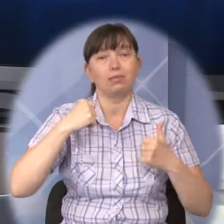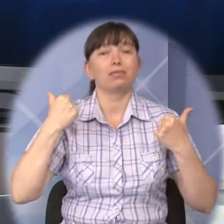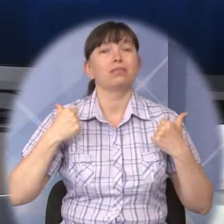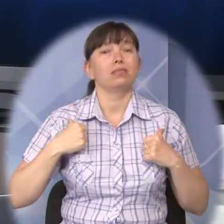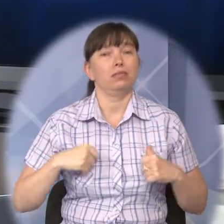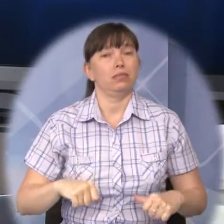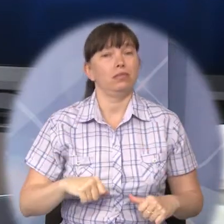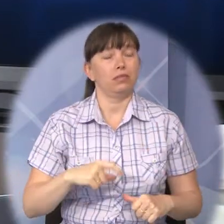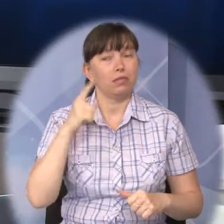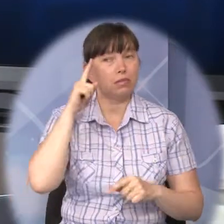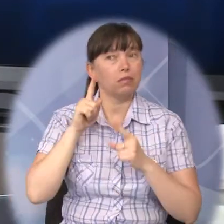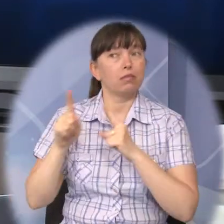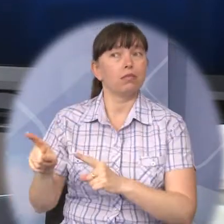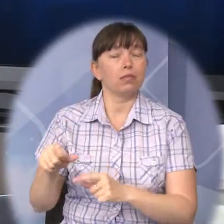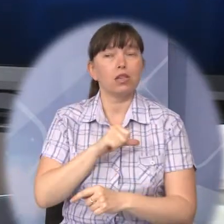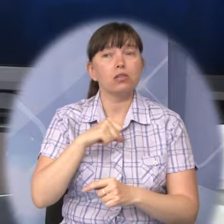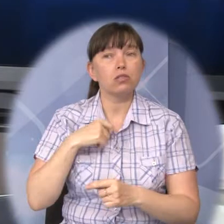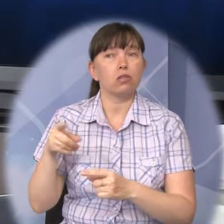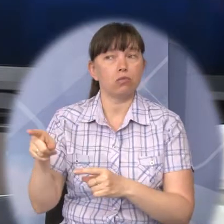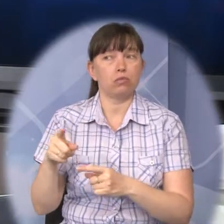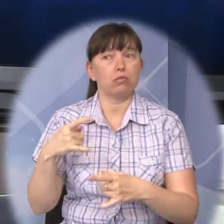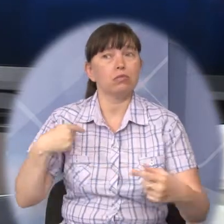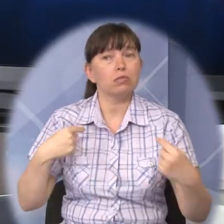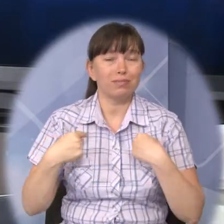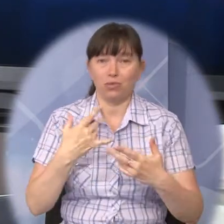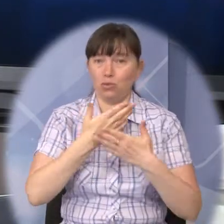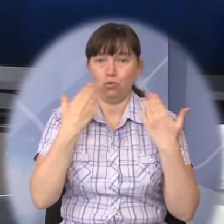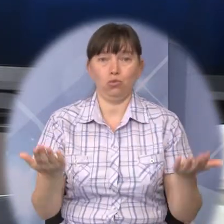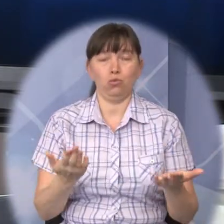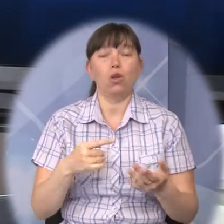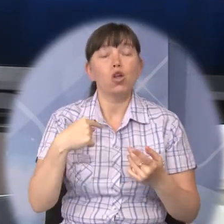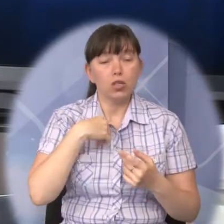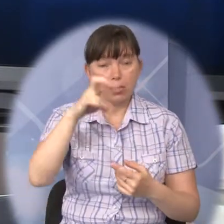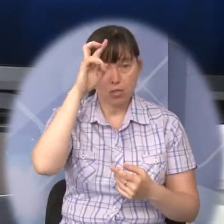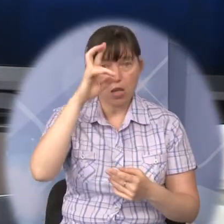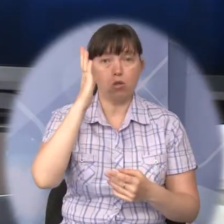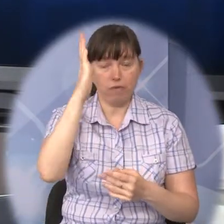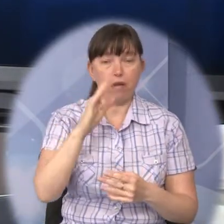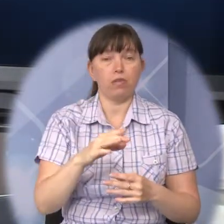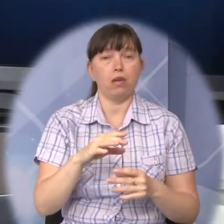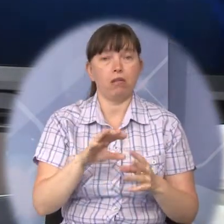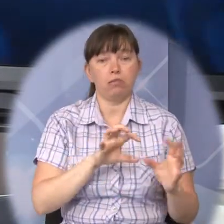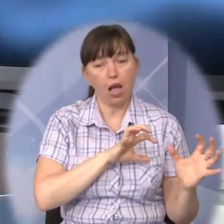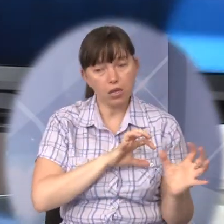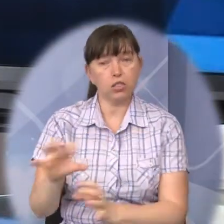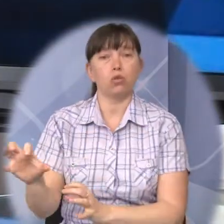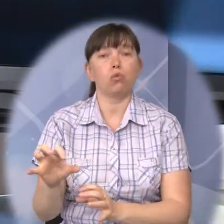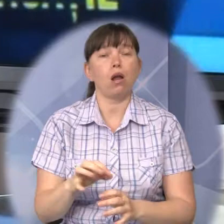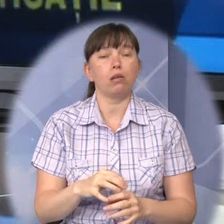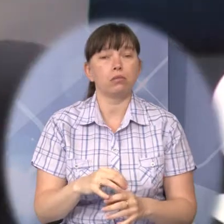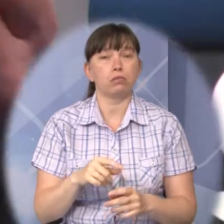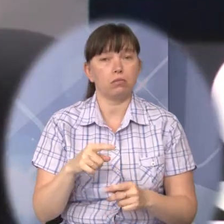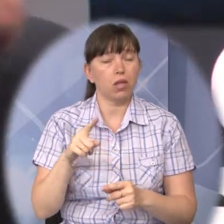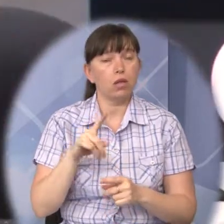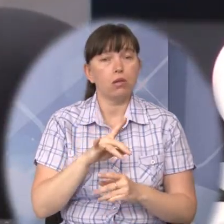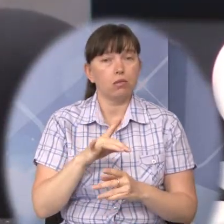să-și lase cei dragi, cei scumpi, bătrânei, să-i lase în grijă unui program bine gândit,